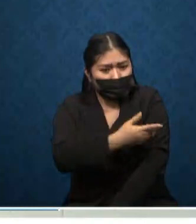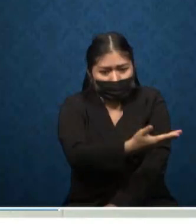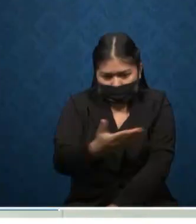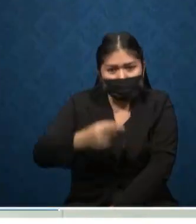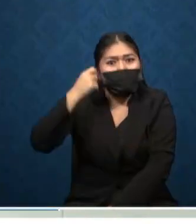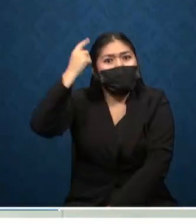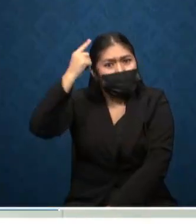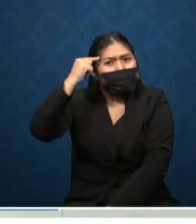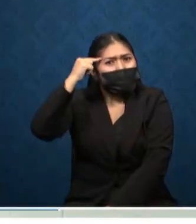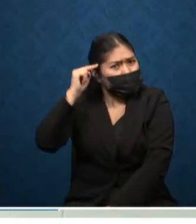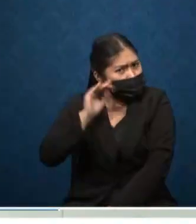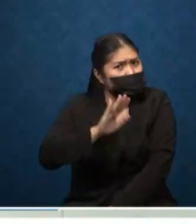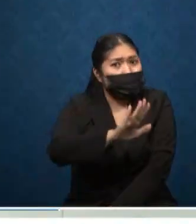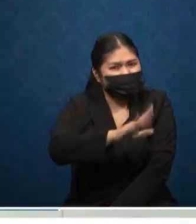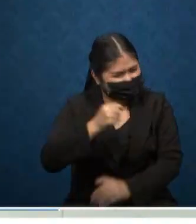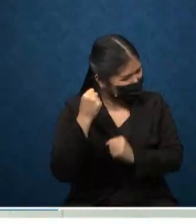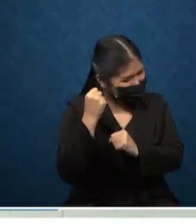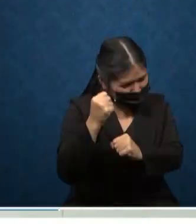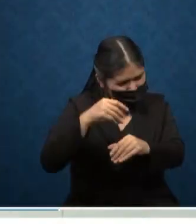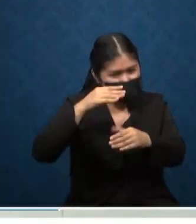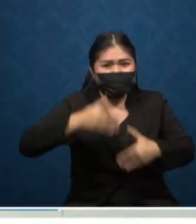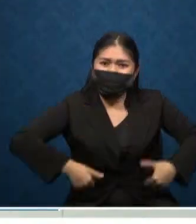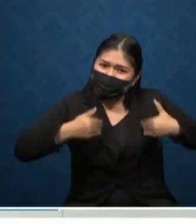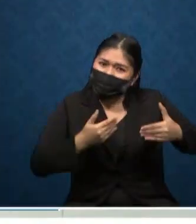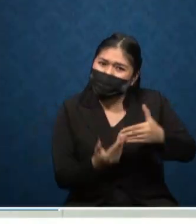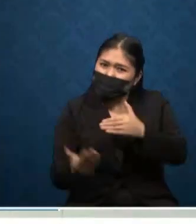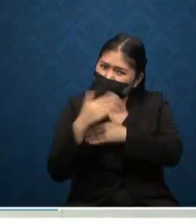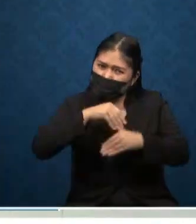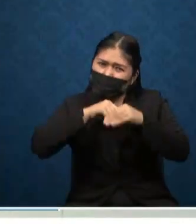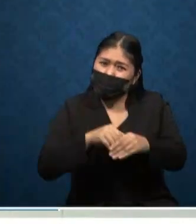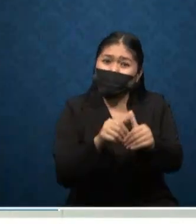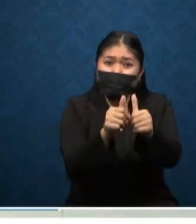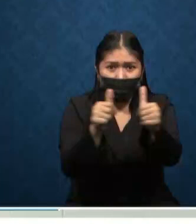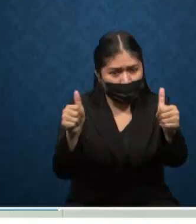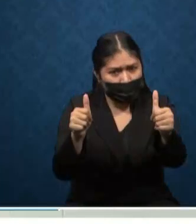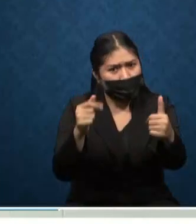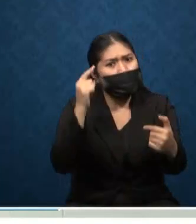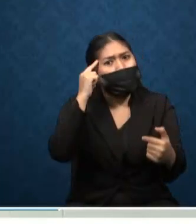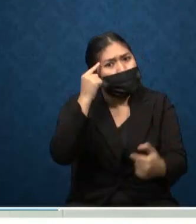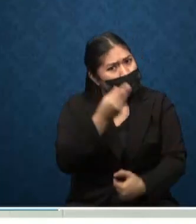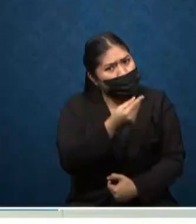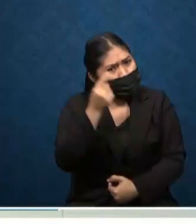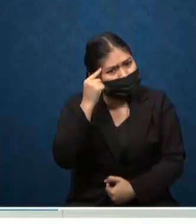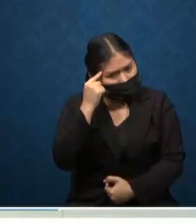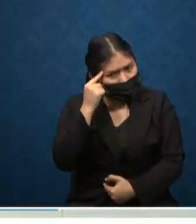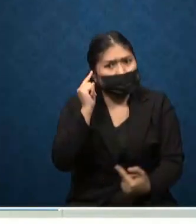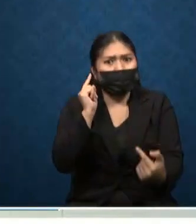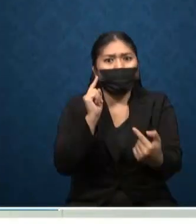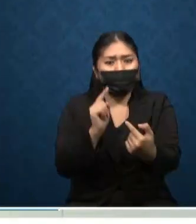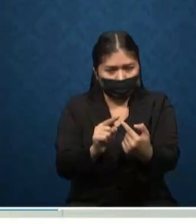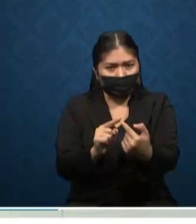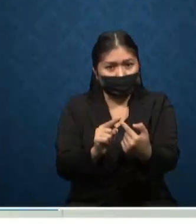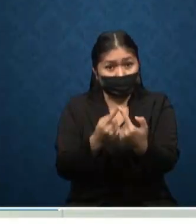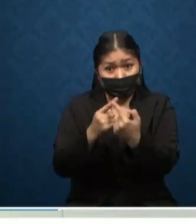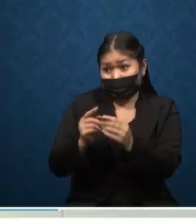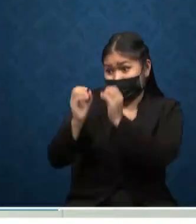ญาว่าเราสู้เรายังอยู่รอดนะครับไม่ฉะนั้นจะถูกกลืนไปหมดอันนี้ก็เป็นหลักคิดที่ค่อนข้างจะตรงกันแต่สิ่งที่อาจารย์เฉลิ